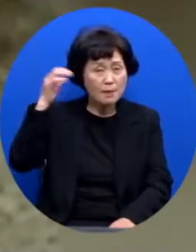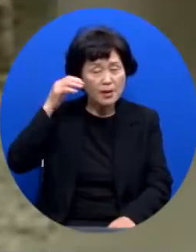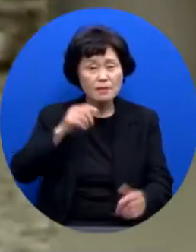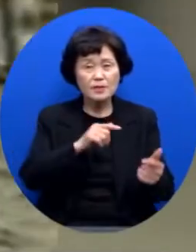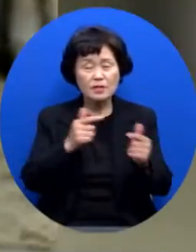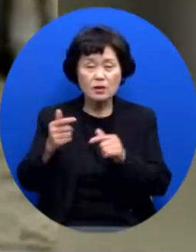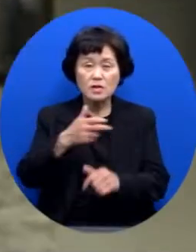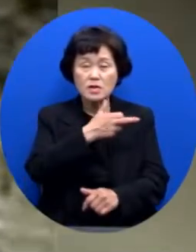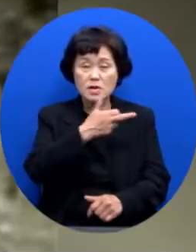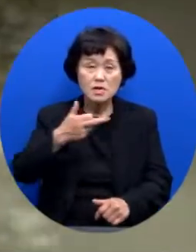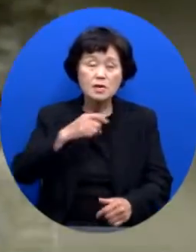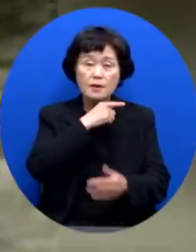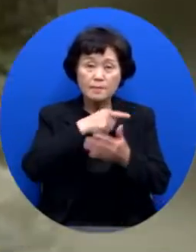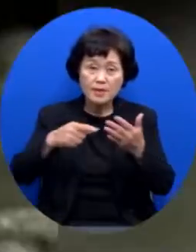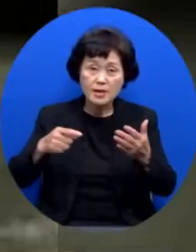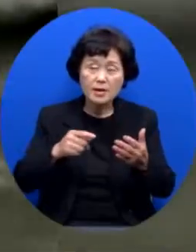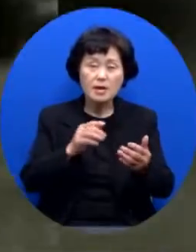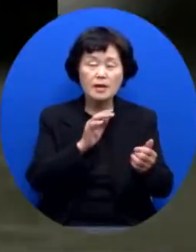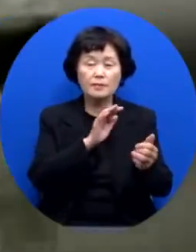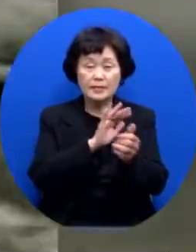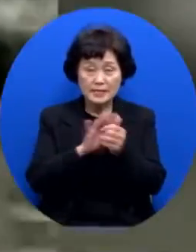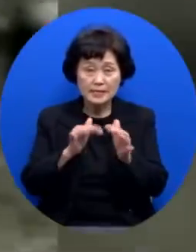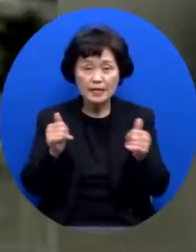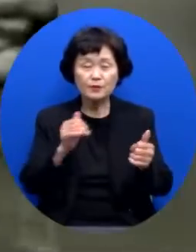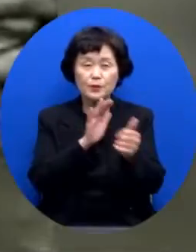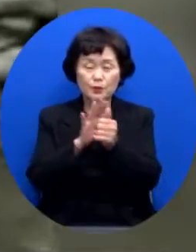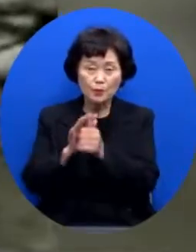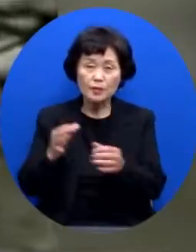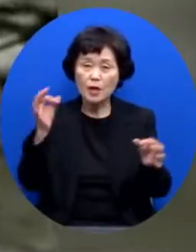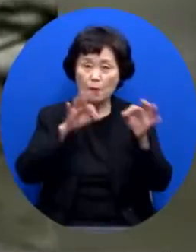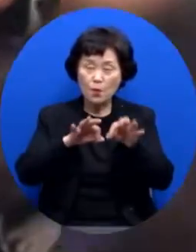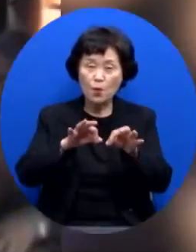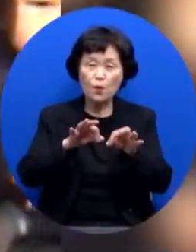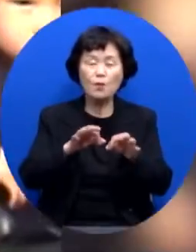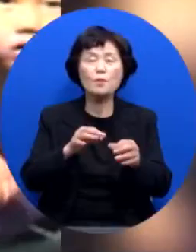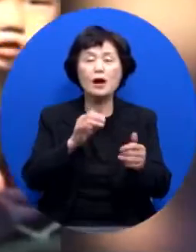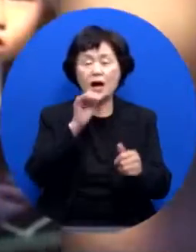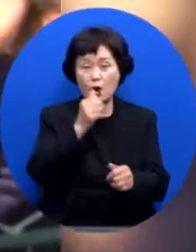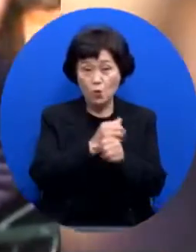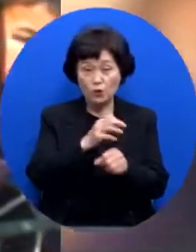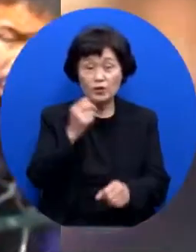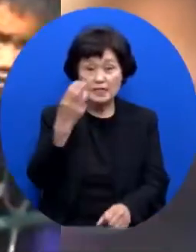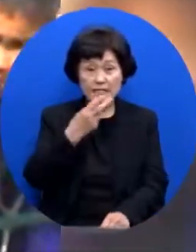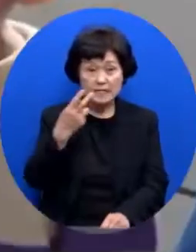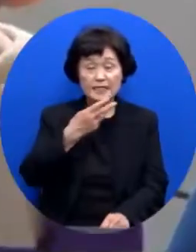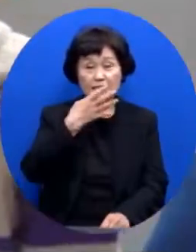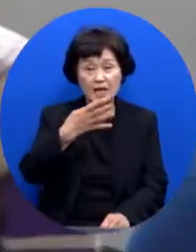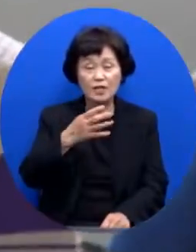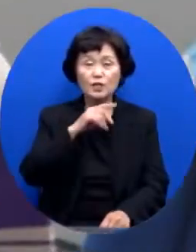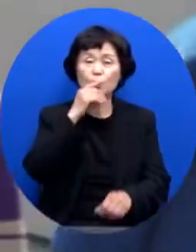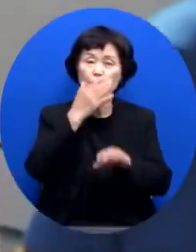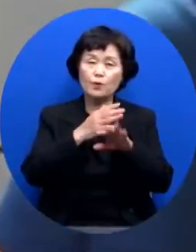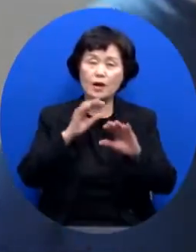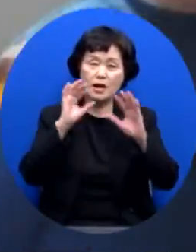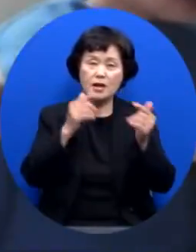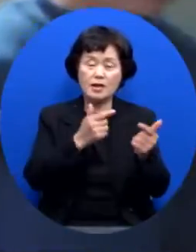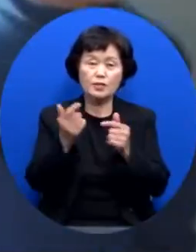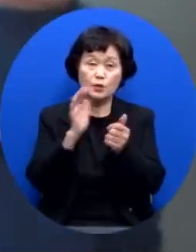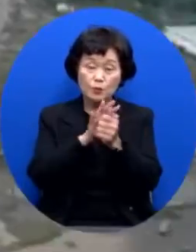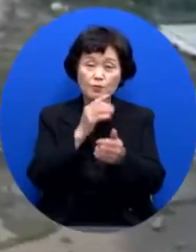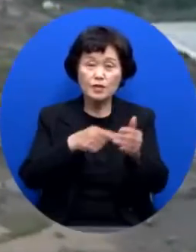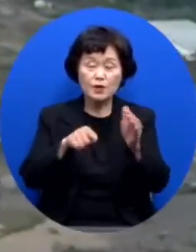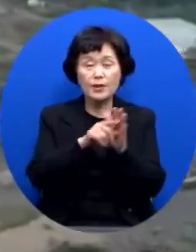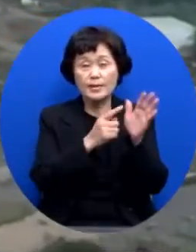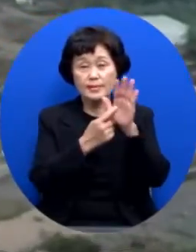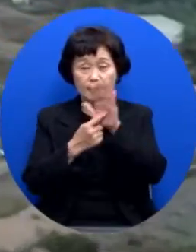입은 이재민들을 돕기 위한 모금 캠페인을 전개했습니다. 2004년에는 북한 어린이들을 돕기 위한